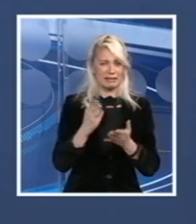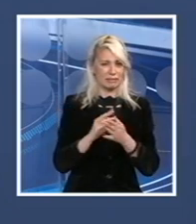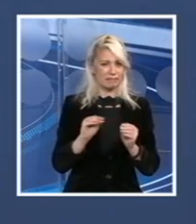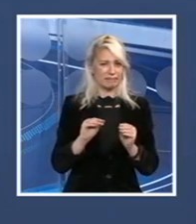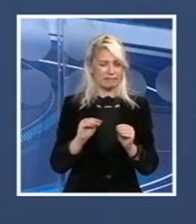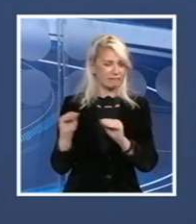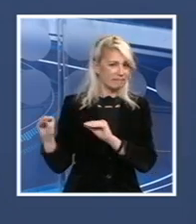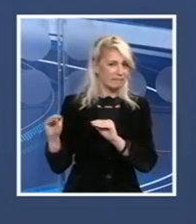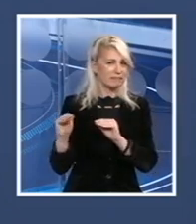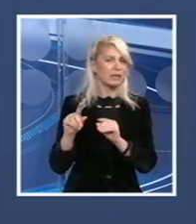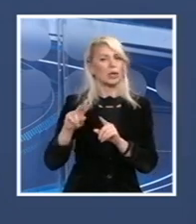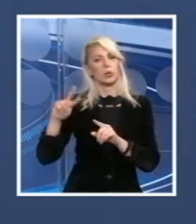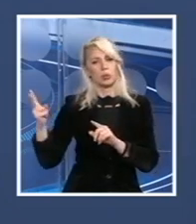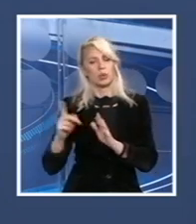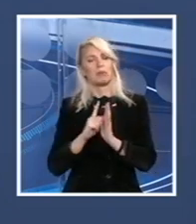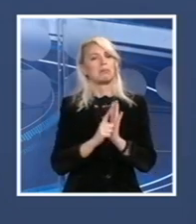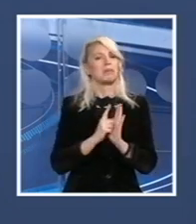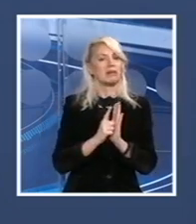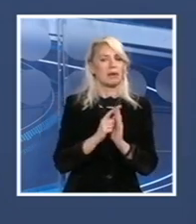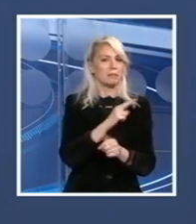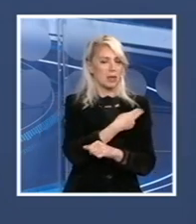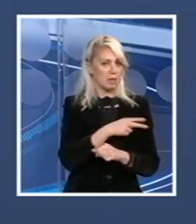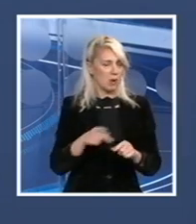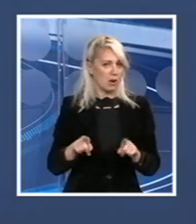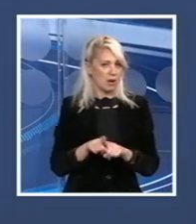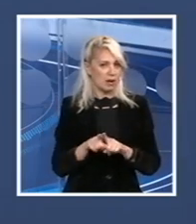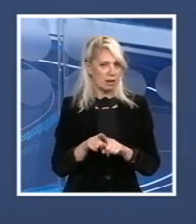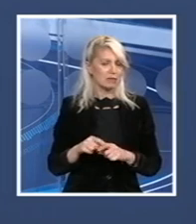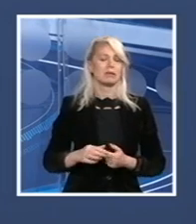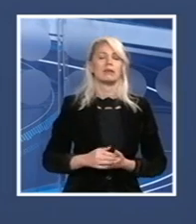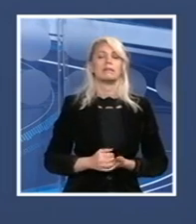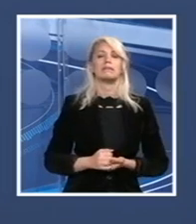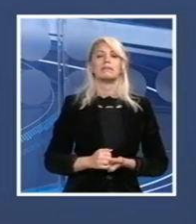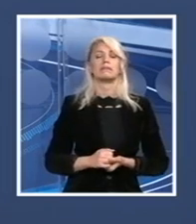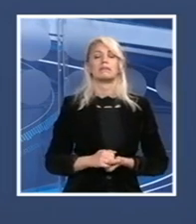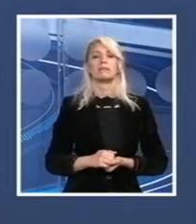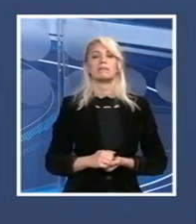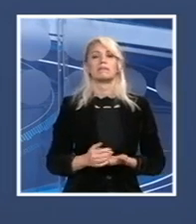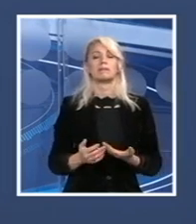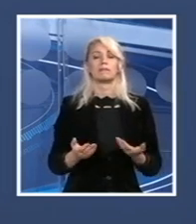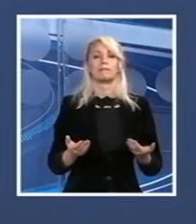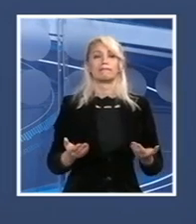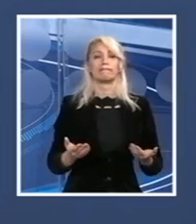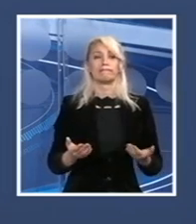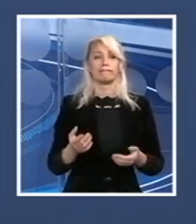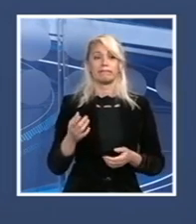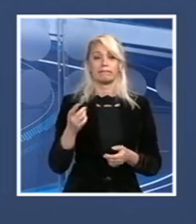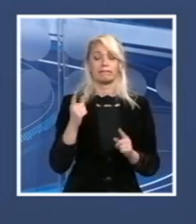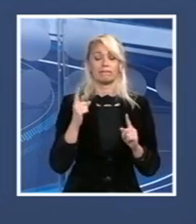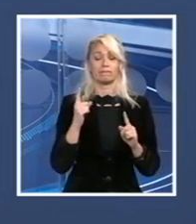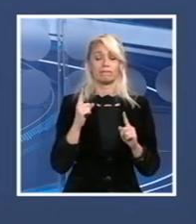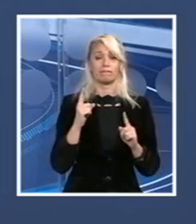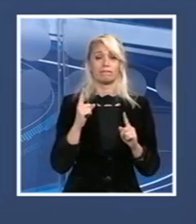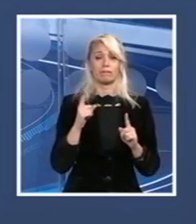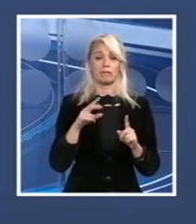privremeni objekat takođe koji je u tom smislu adaptiran u Banju Radon, tako da kada se sigurno i